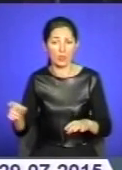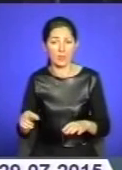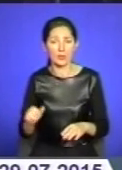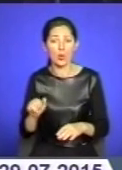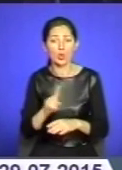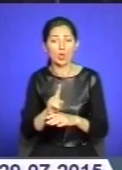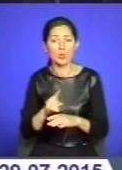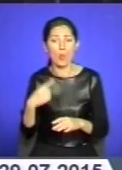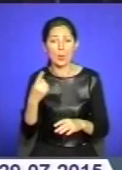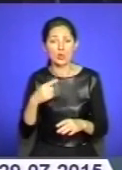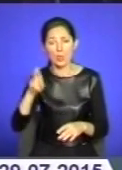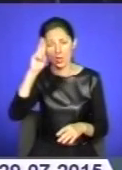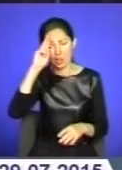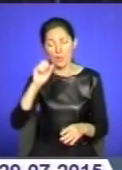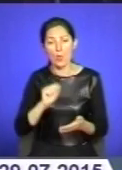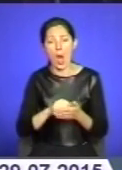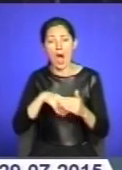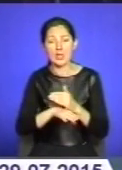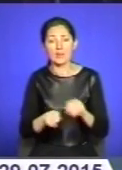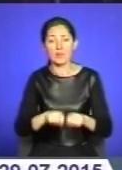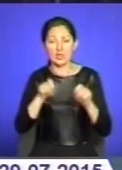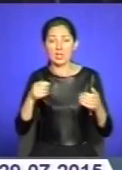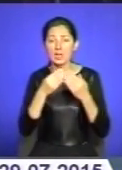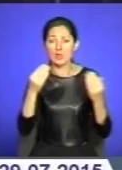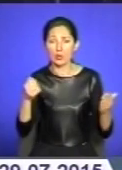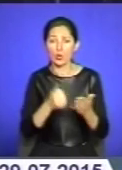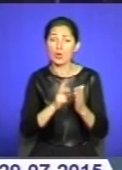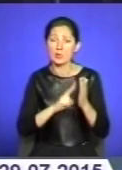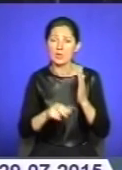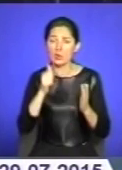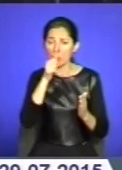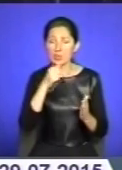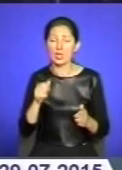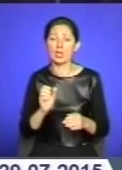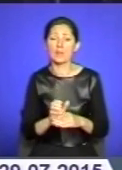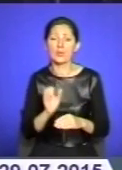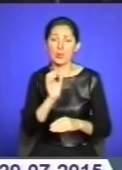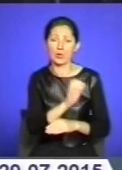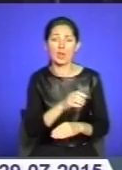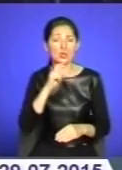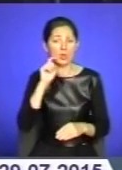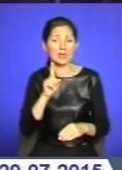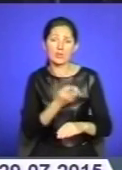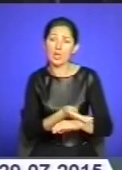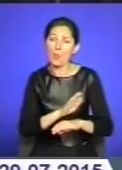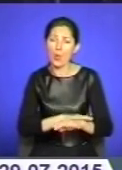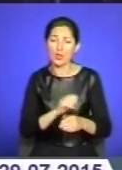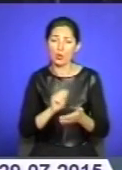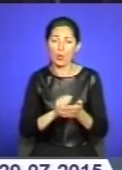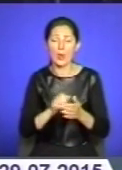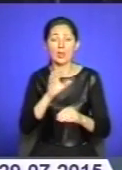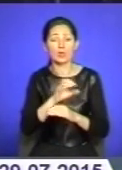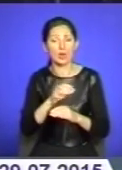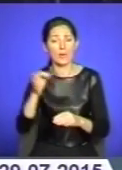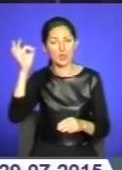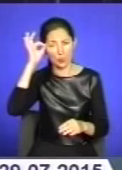У Тернопільському обласному державному архіві відкрили виставку до 70-ї річниці депортації українців з Польщі. У документах і світлинах, у